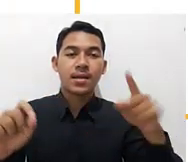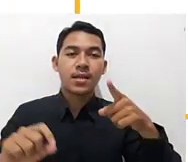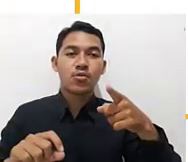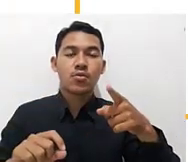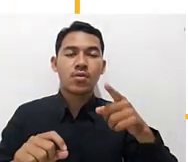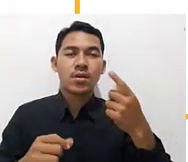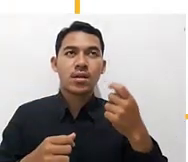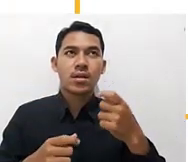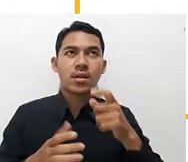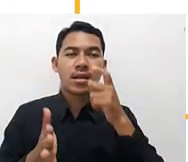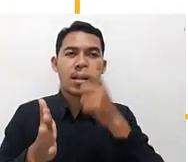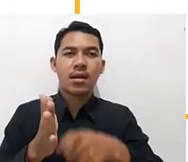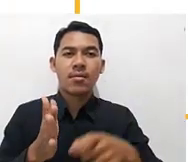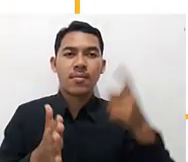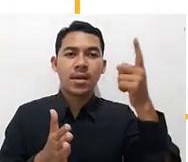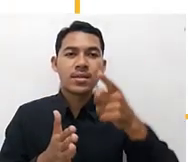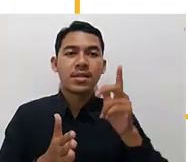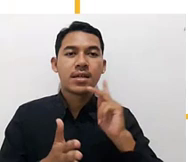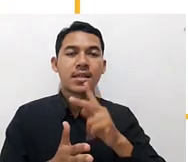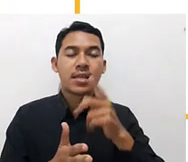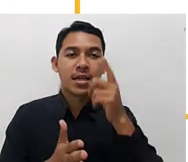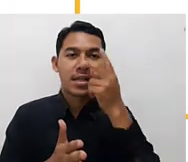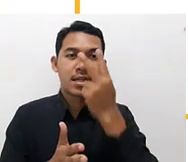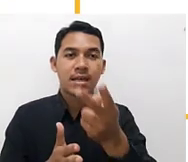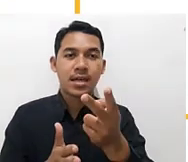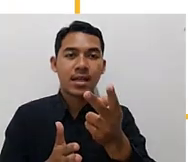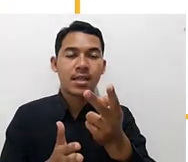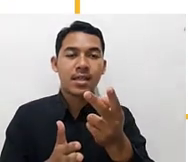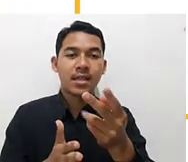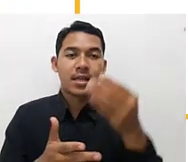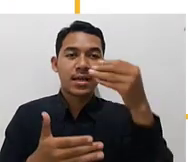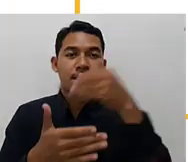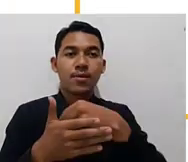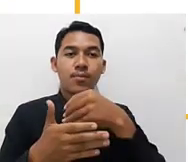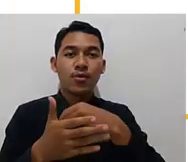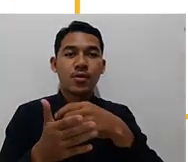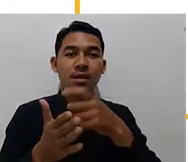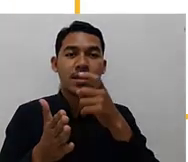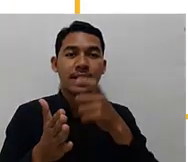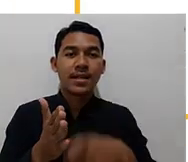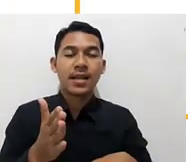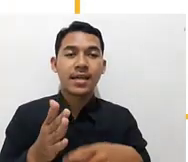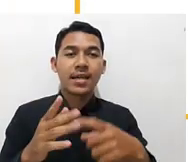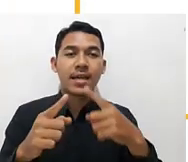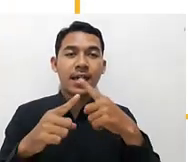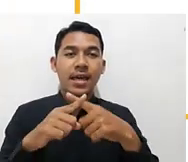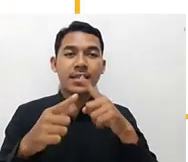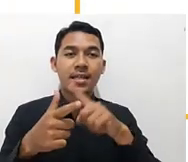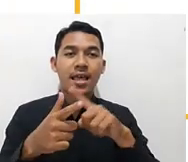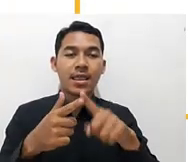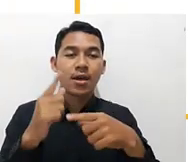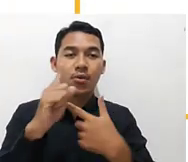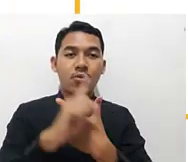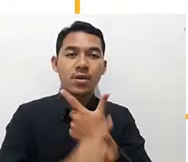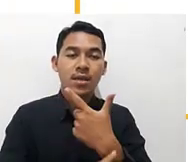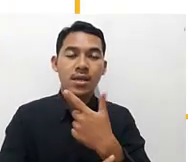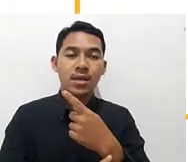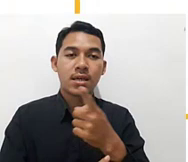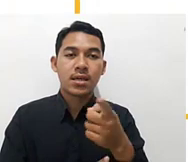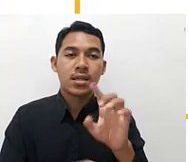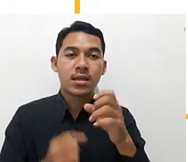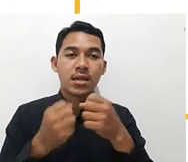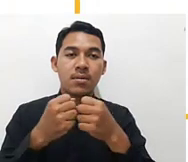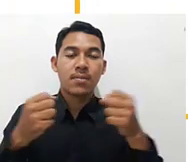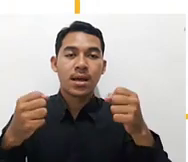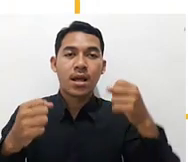tuh. Pasti dalam artian kita pasti ngeliat input X sama Y-nya. Udah di situ gitu. Jadi lebih mudah kalau misalkan di rangkaian gerbang logika